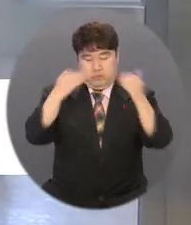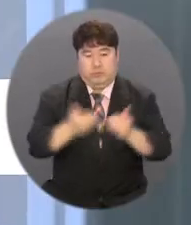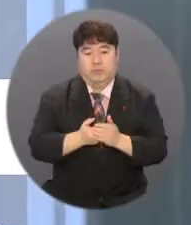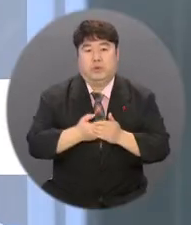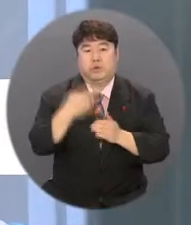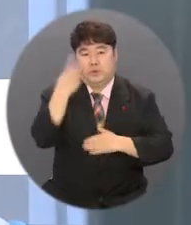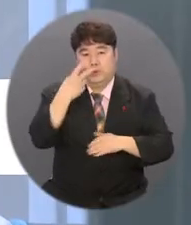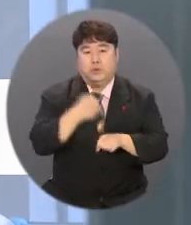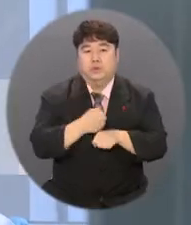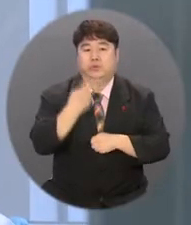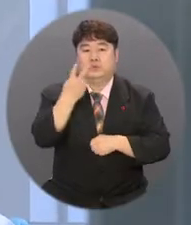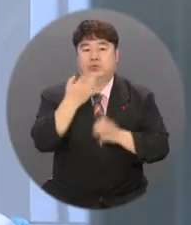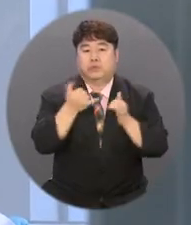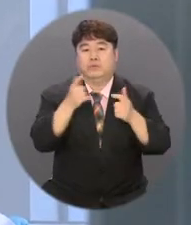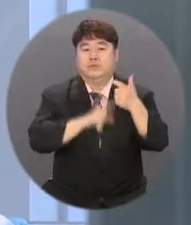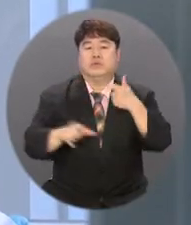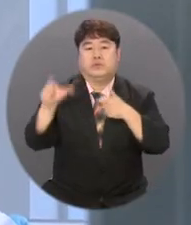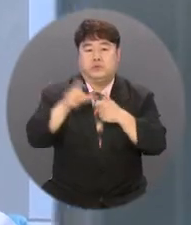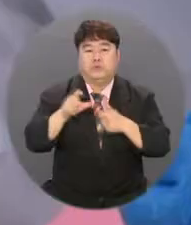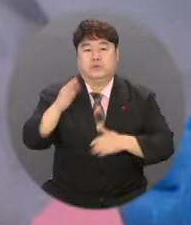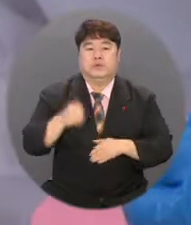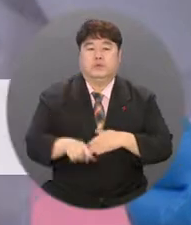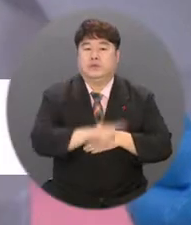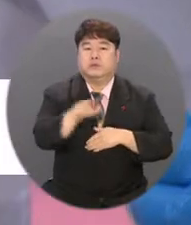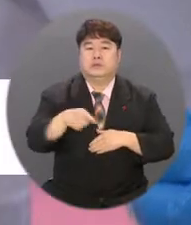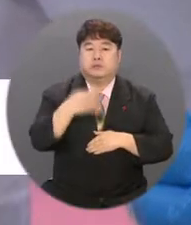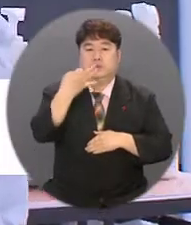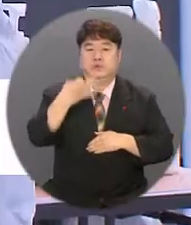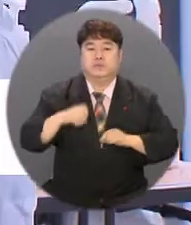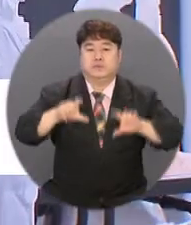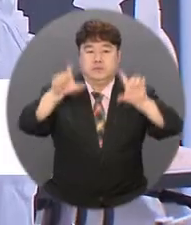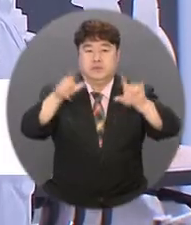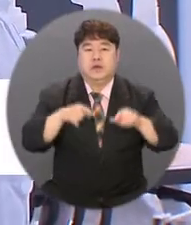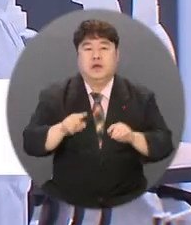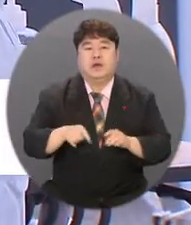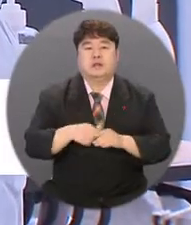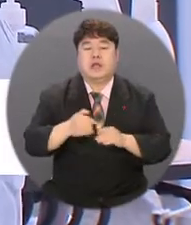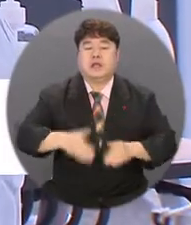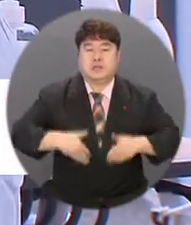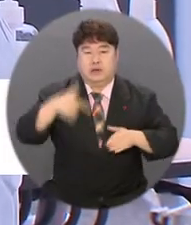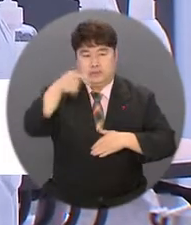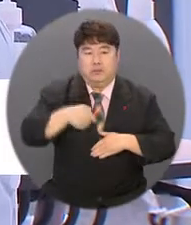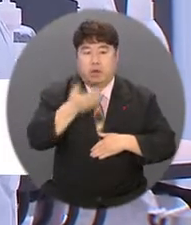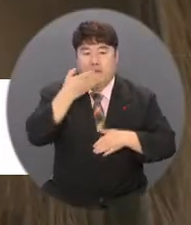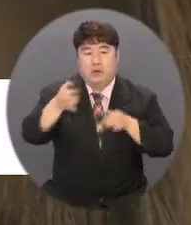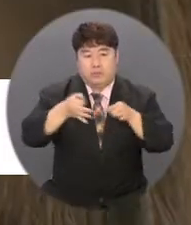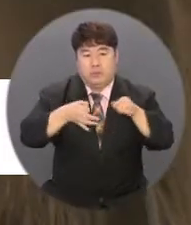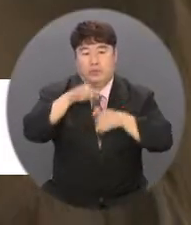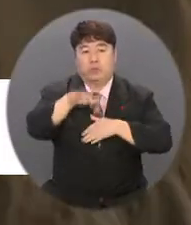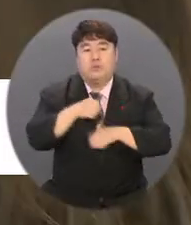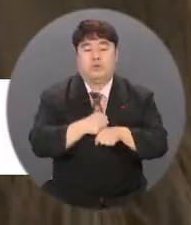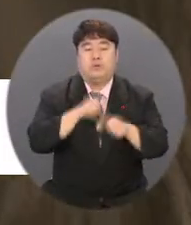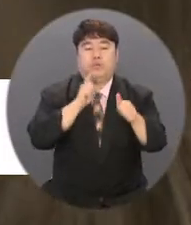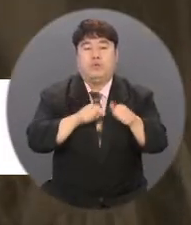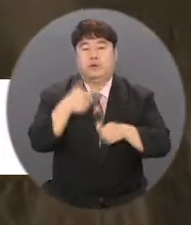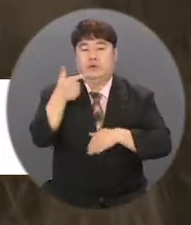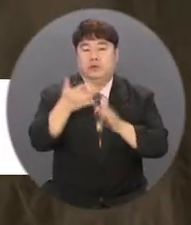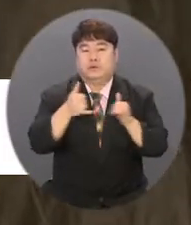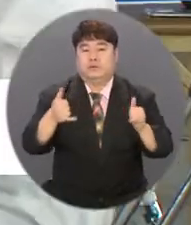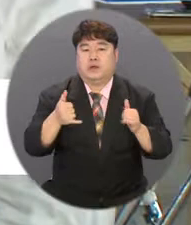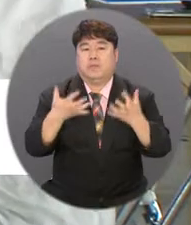등을 거쳐 2명이 추가됐습니다. 이들이 14일 들렸던 남구 소재 식당에서도 확진자 6명이